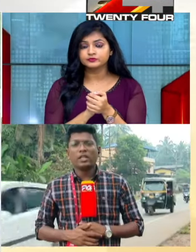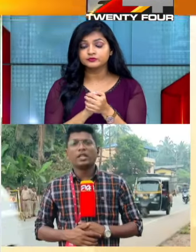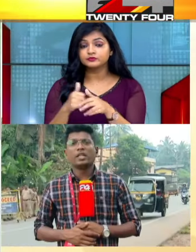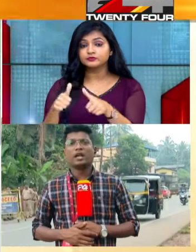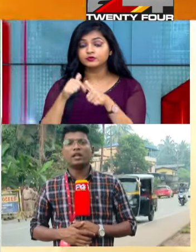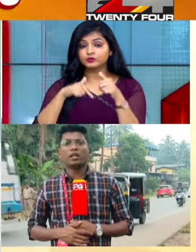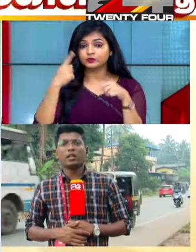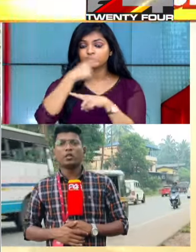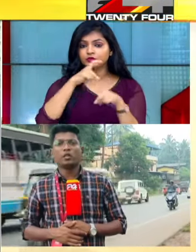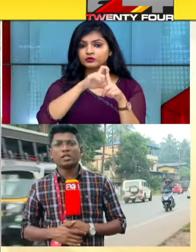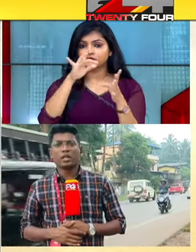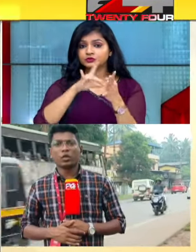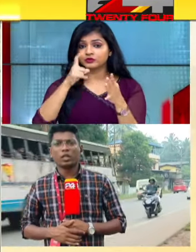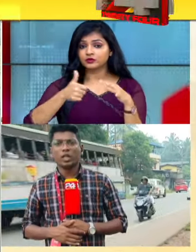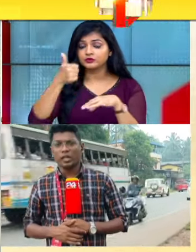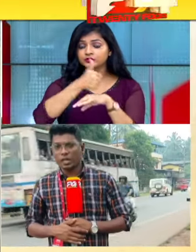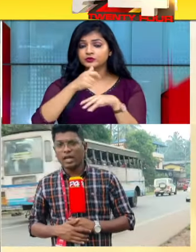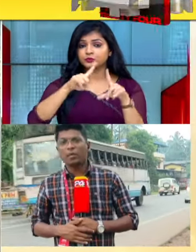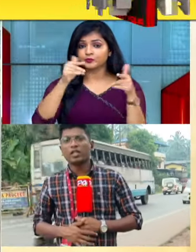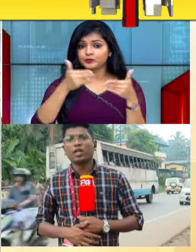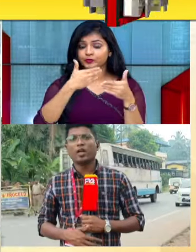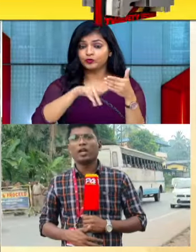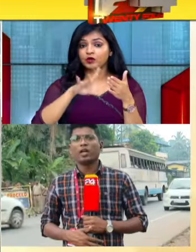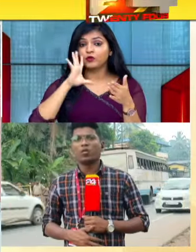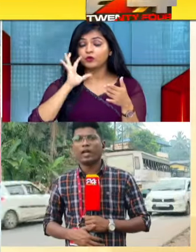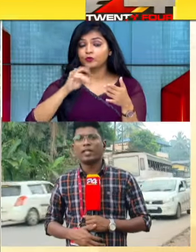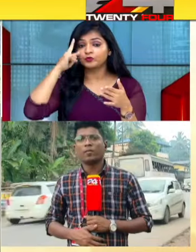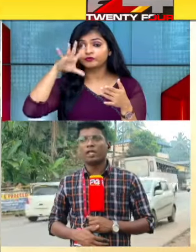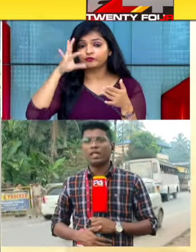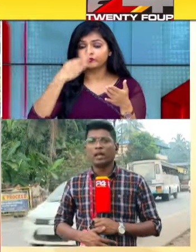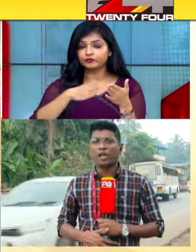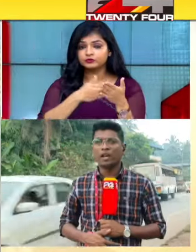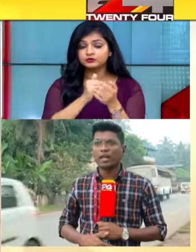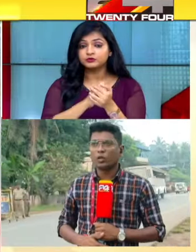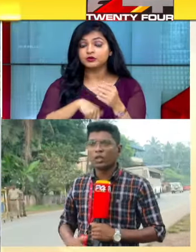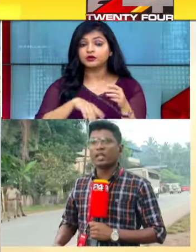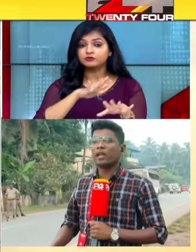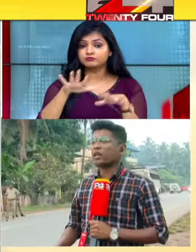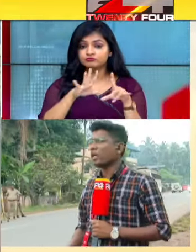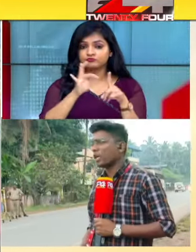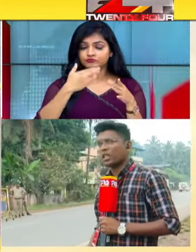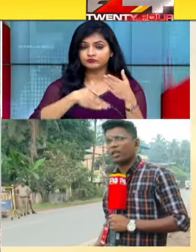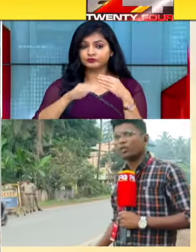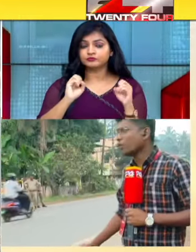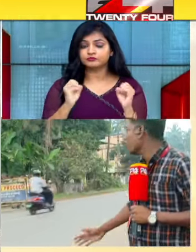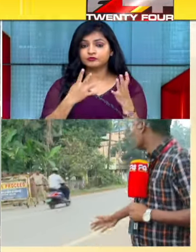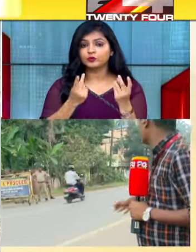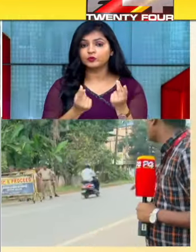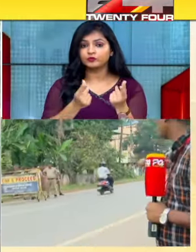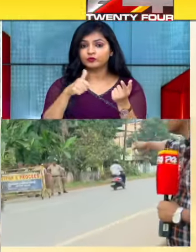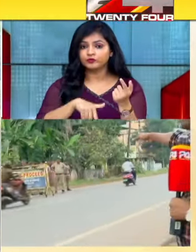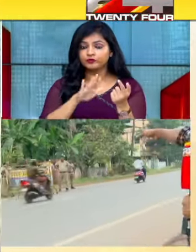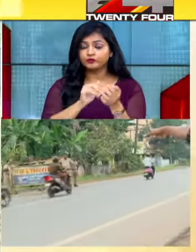പ്രജിൻ, ഇന്ന് ജില്ലാ കളക്ടർ നേതൃത്വത്തിൽ ചേർന്ന യോഗത്തിൽ നിർണായകമായ തീരുമാനങ്ങളാണ് ഉണ്ടായത്. അതിന്റെ നടപടികളിലേക്ക് ദ്രുതഗതിയിൽ കടന്നിരിക്കുന്നു എന്ന് വേണം